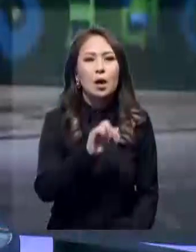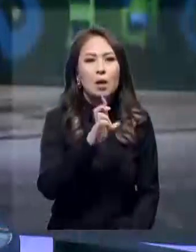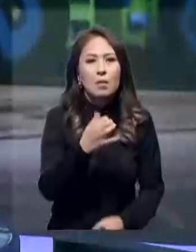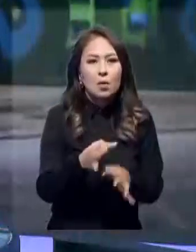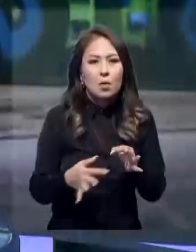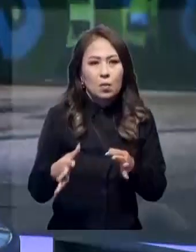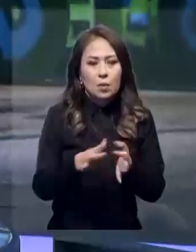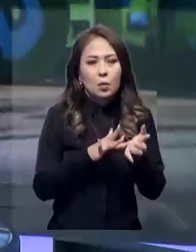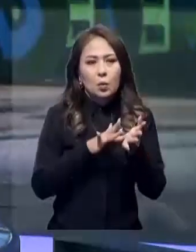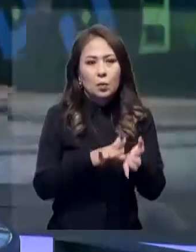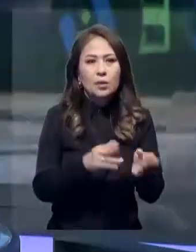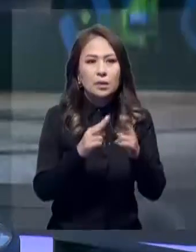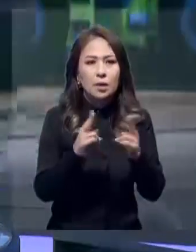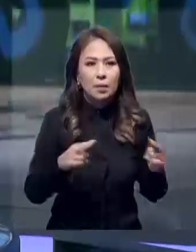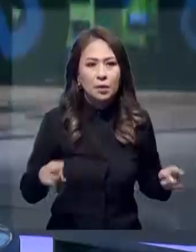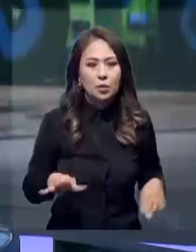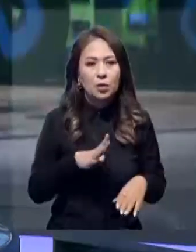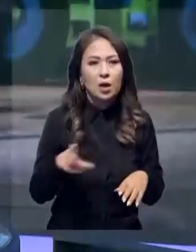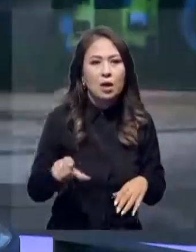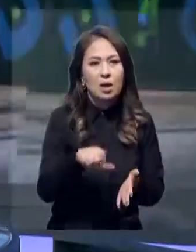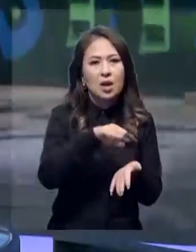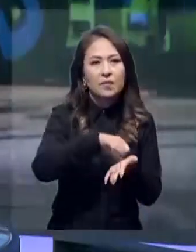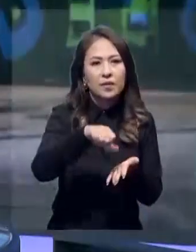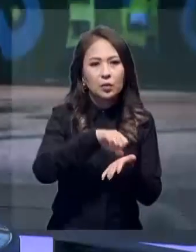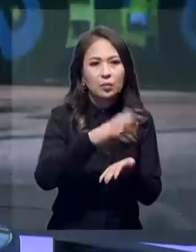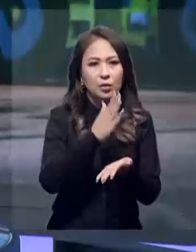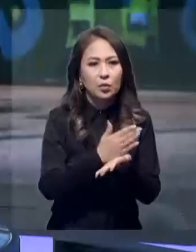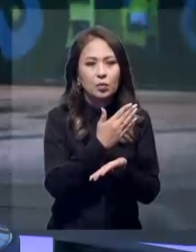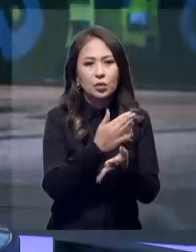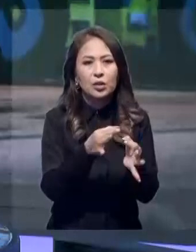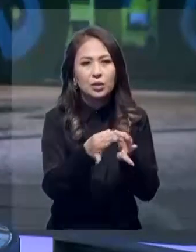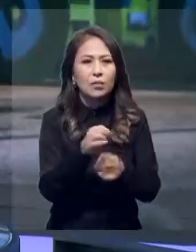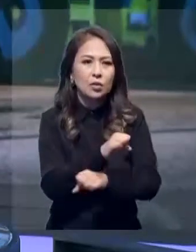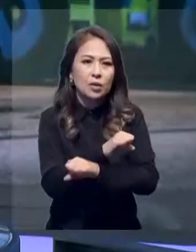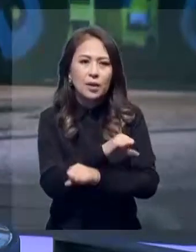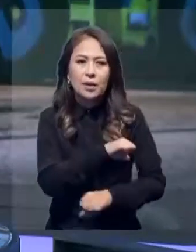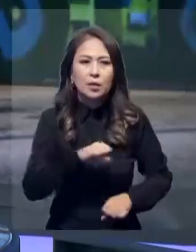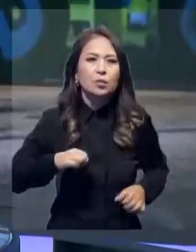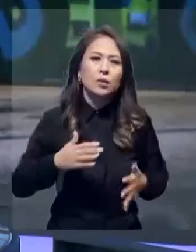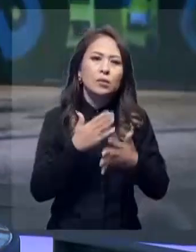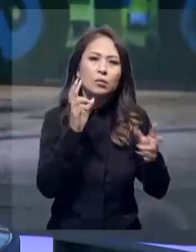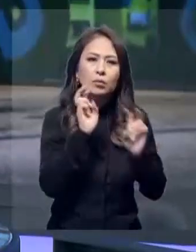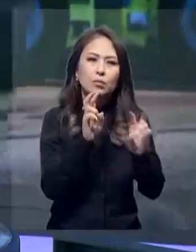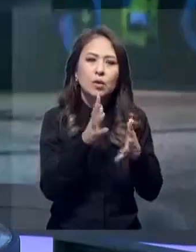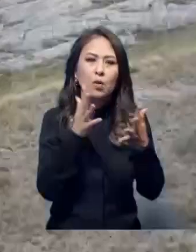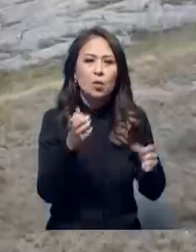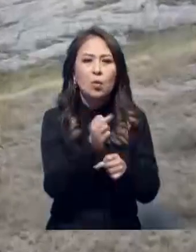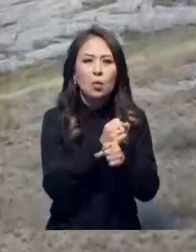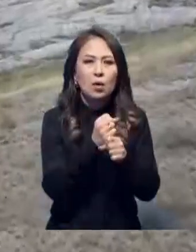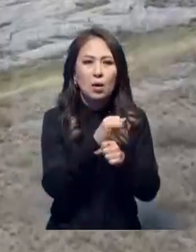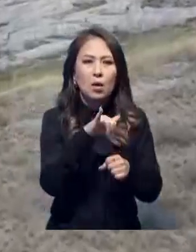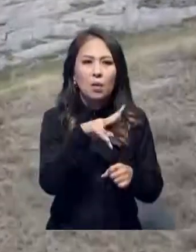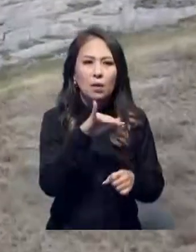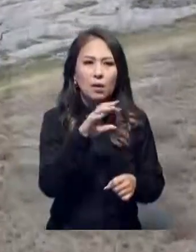Абай облысындағы туристік нысандарға апаратын жолдарға асфальт төселіп жатыр. Өңірдегі демалушылар ең көп келетін орынның бірі